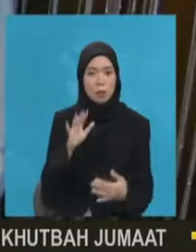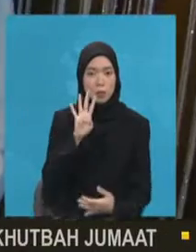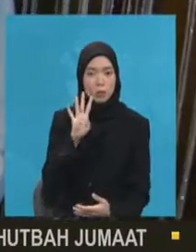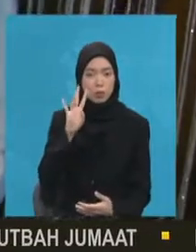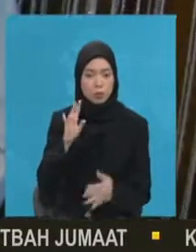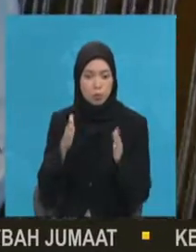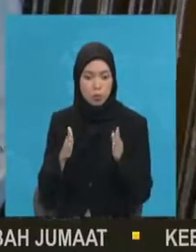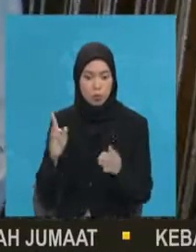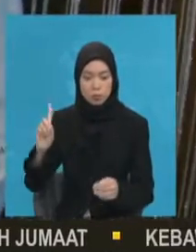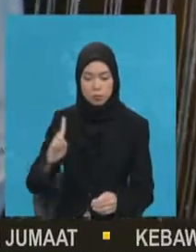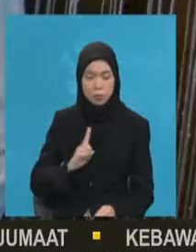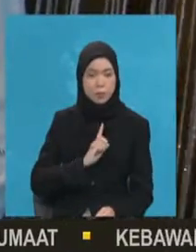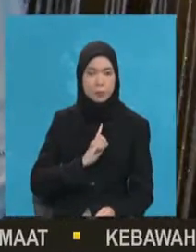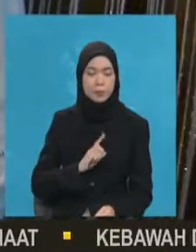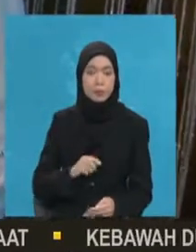Islam